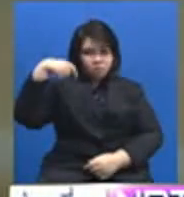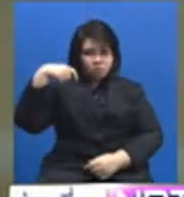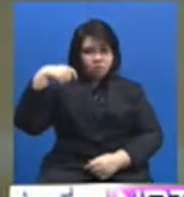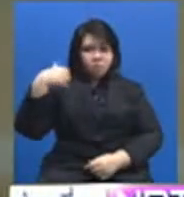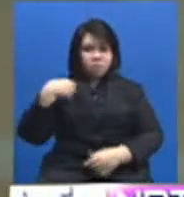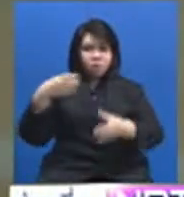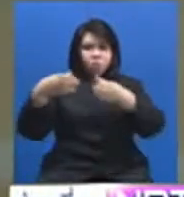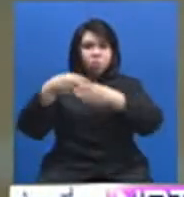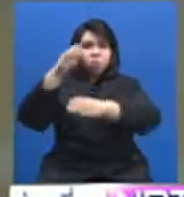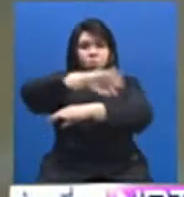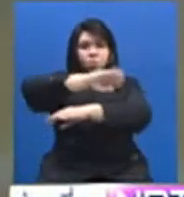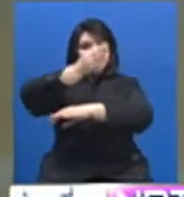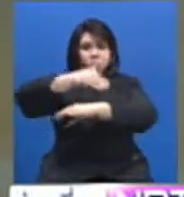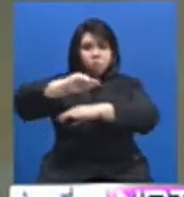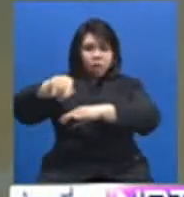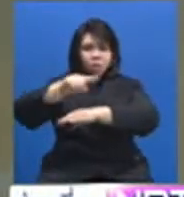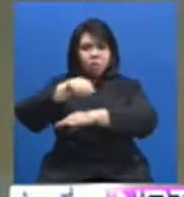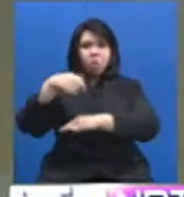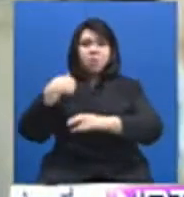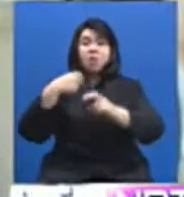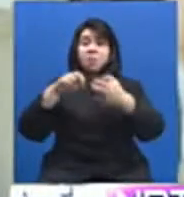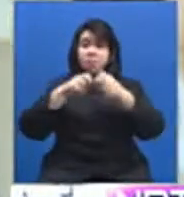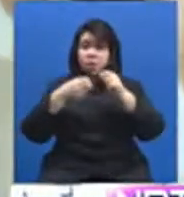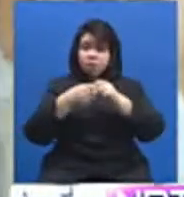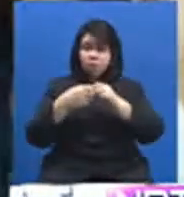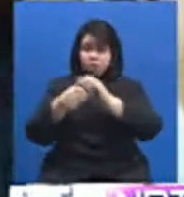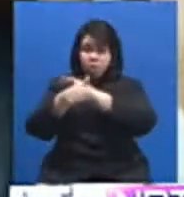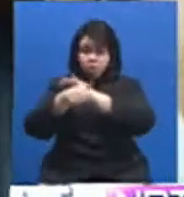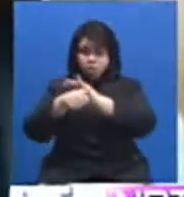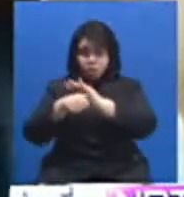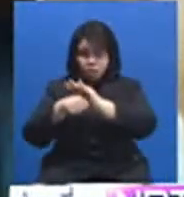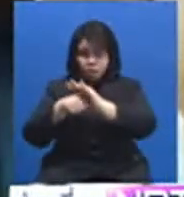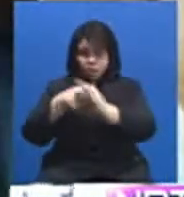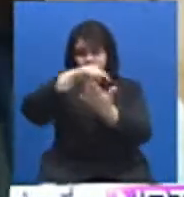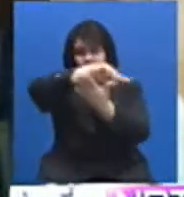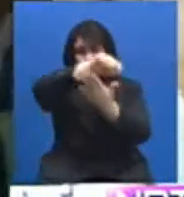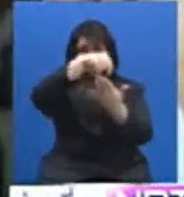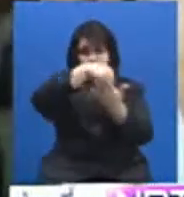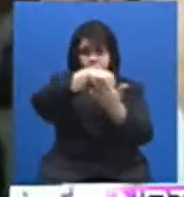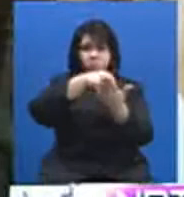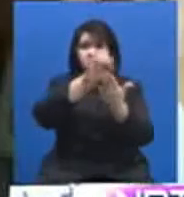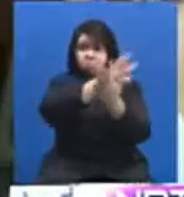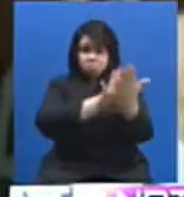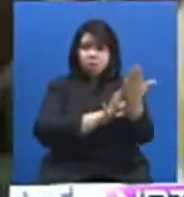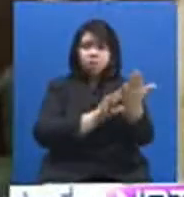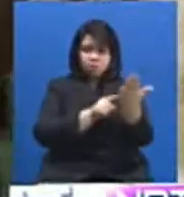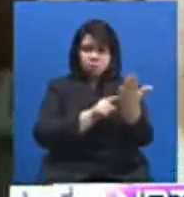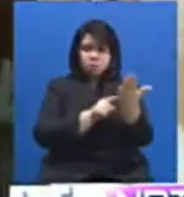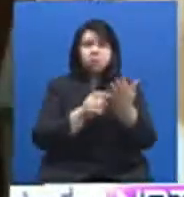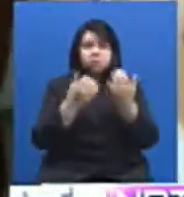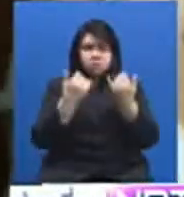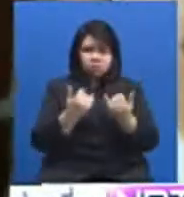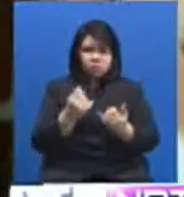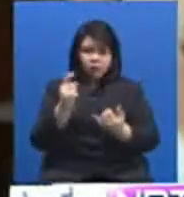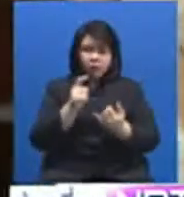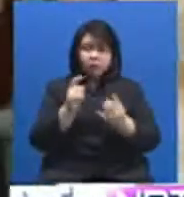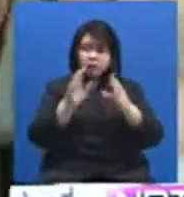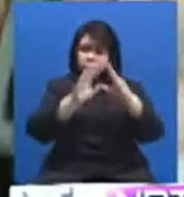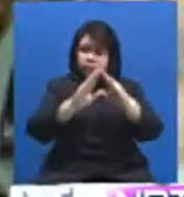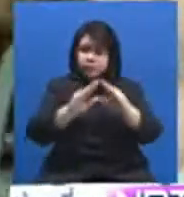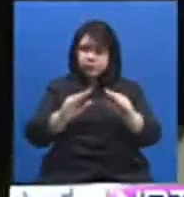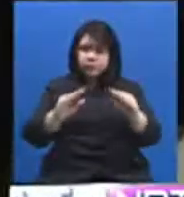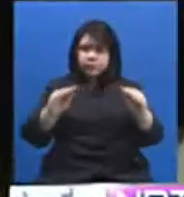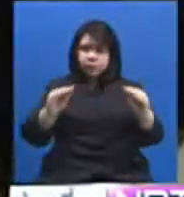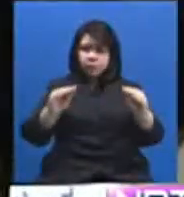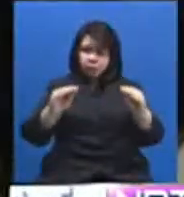กะเหรี่ยงจนมีผู้หนีภัยการสู้รบเข้ามาในเขตประเทศไทยอย่างไรก็ตามภายหลังเหตุการณ์สงบก็ได้เดินทาง